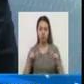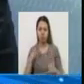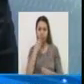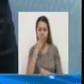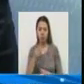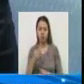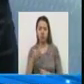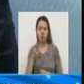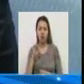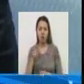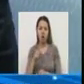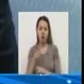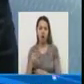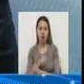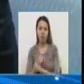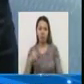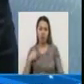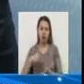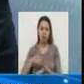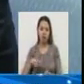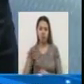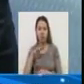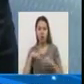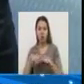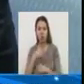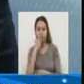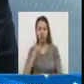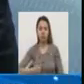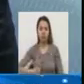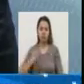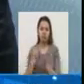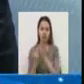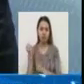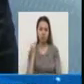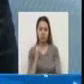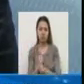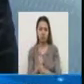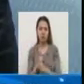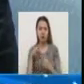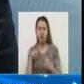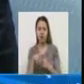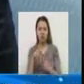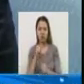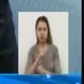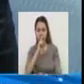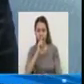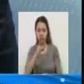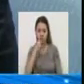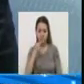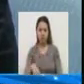және ядролық қарудан бас тарттық. Сол арқылы халықаралық беделімізді арттырып, ядролық державалардан шабуыл жасамау кепілдігін